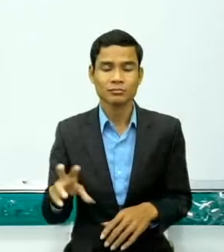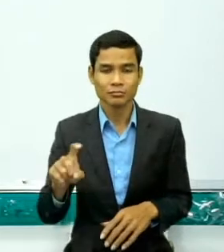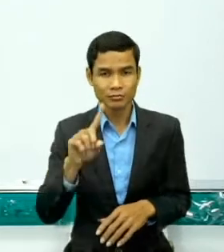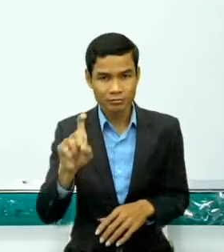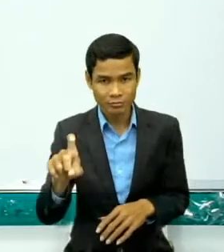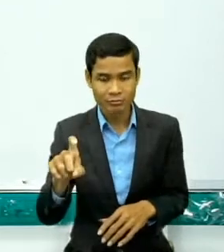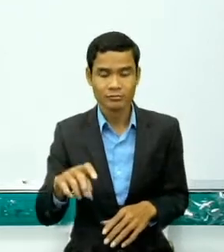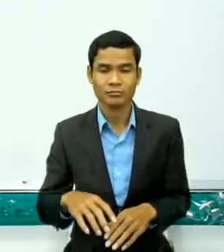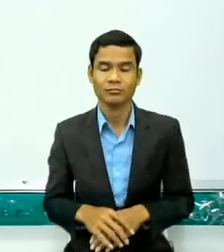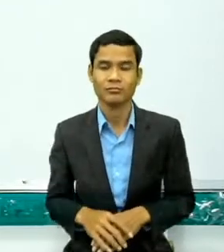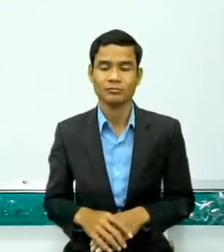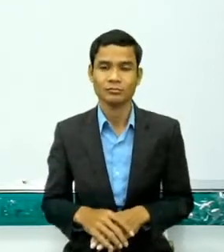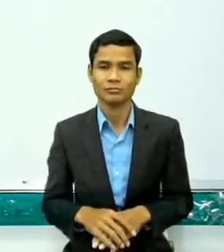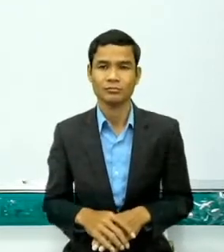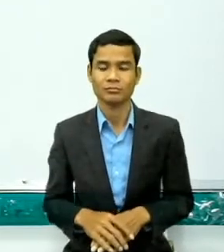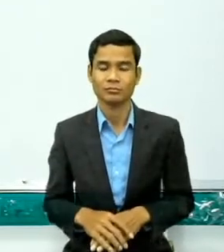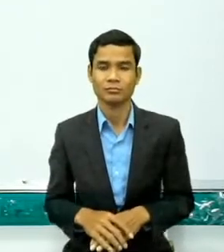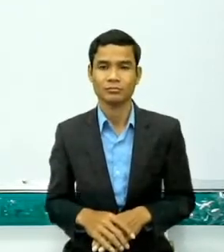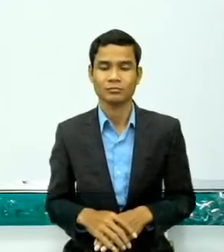សួរ